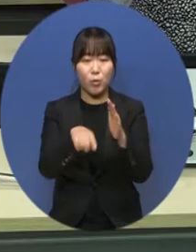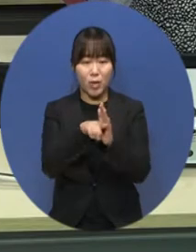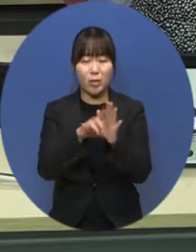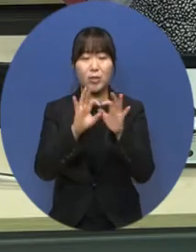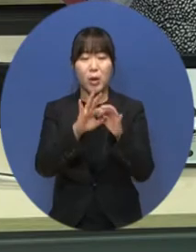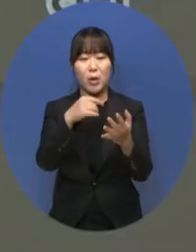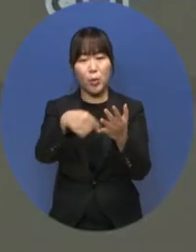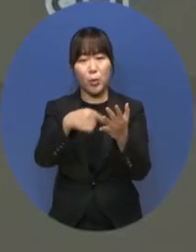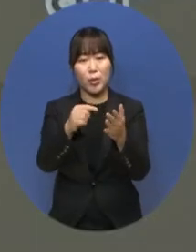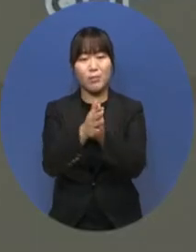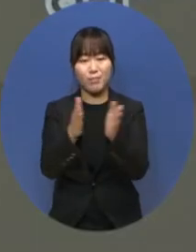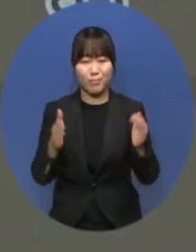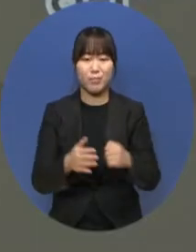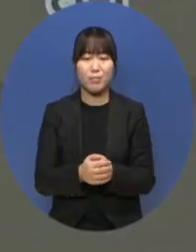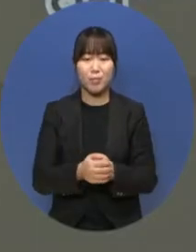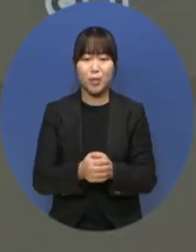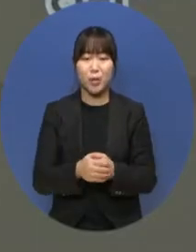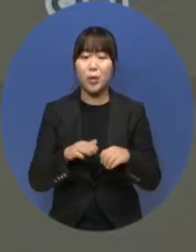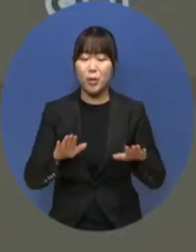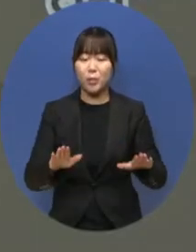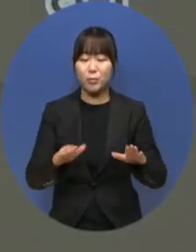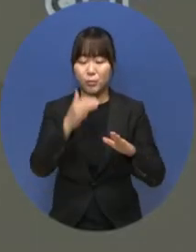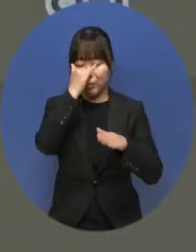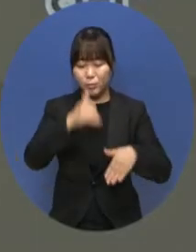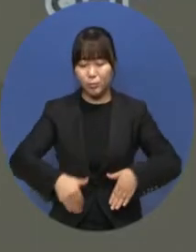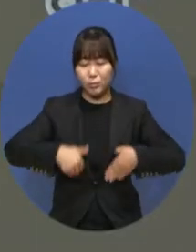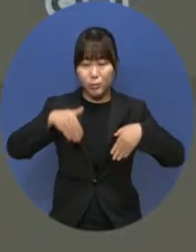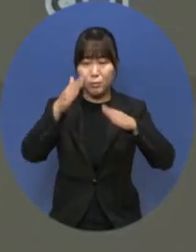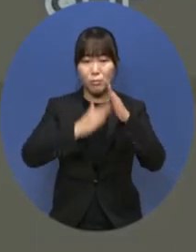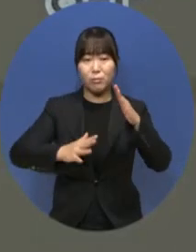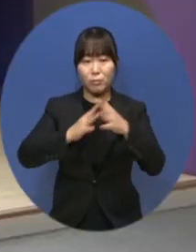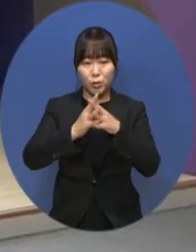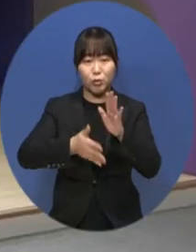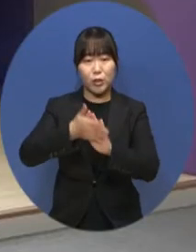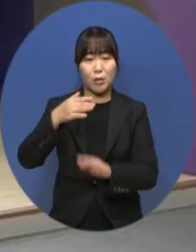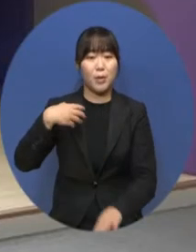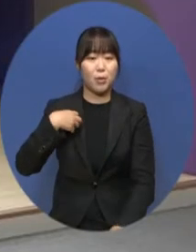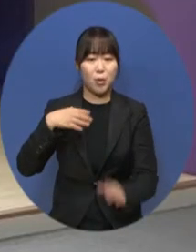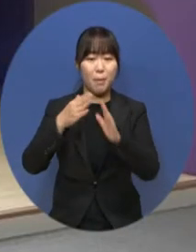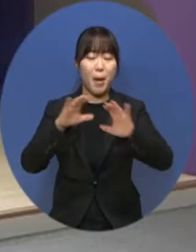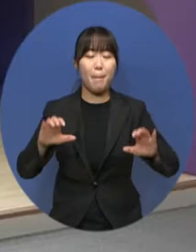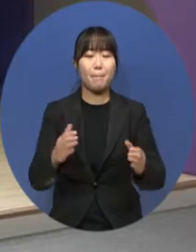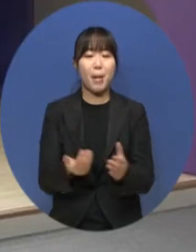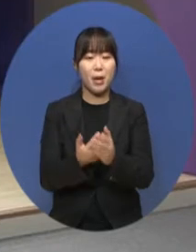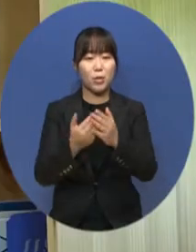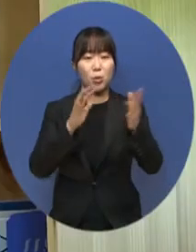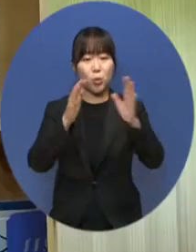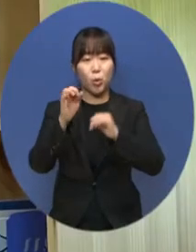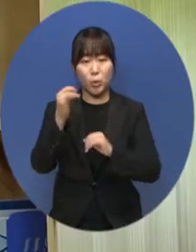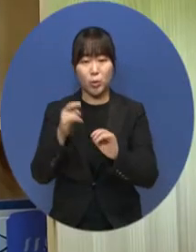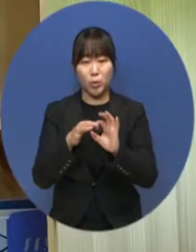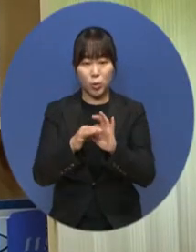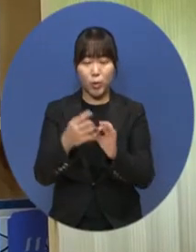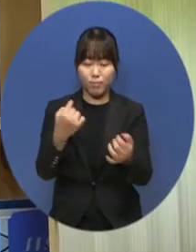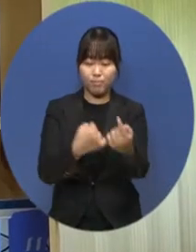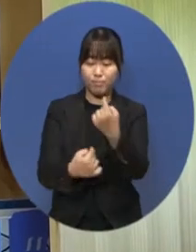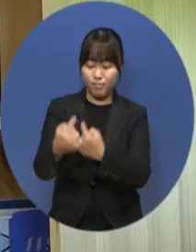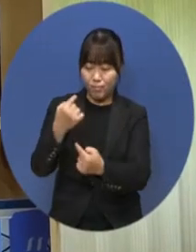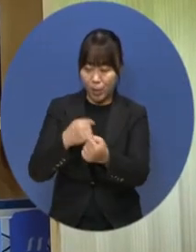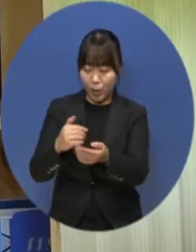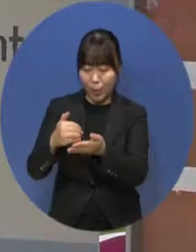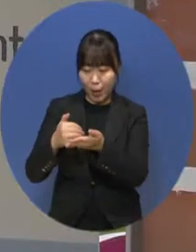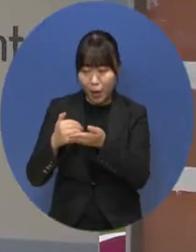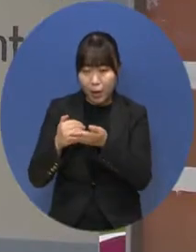진행됐습니다. 이번 강좌는 충남 공주시 주관으로 마을 발전 토론회를 통해 수렴된 제안에